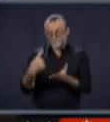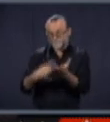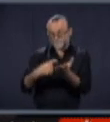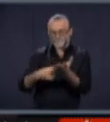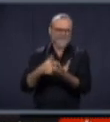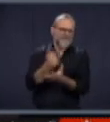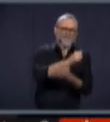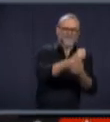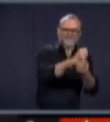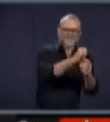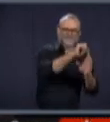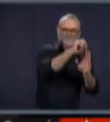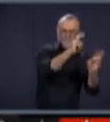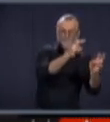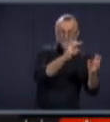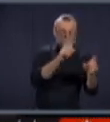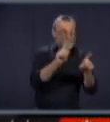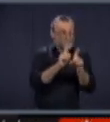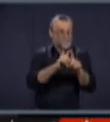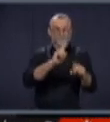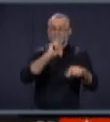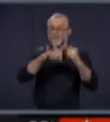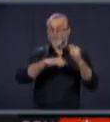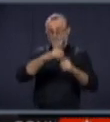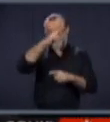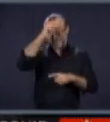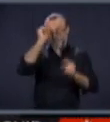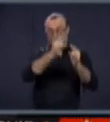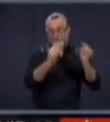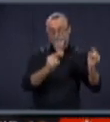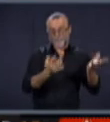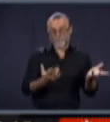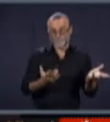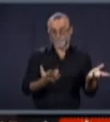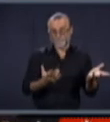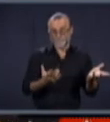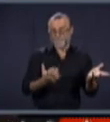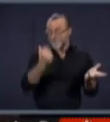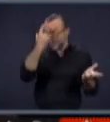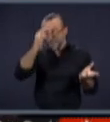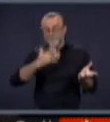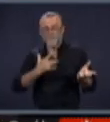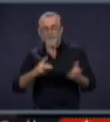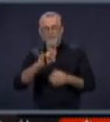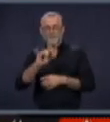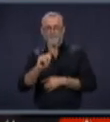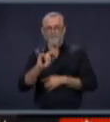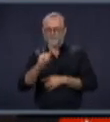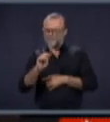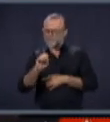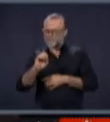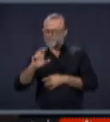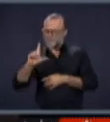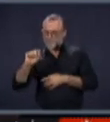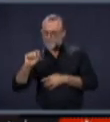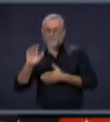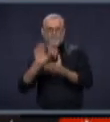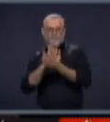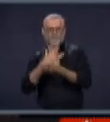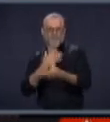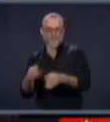Un autre sujet important qu'il faudra aborder bientôt, c'est les camps d'été, parce que généralement, les écoles ferment après